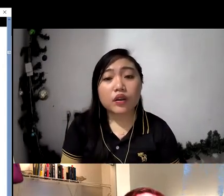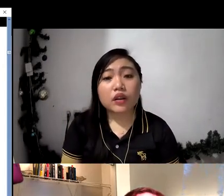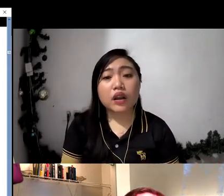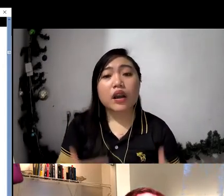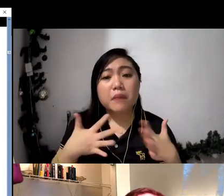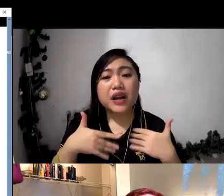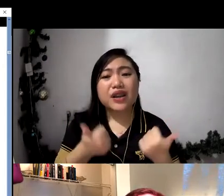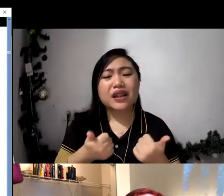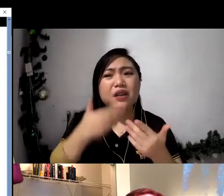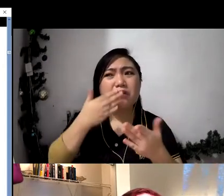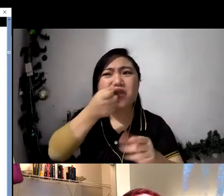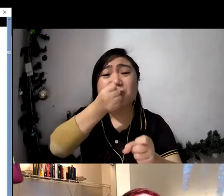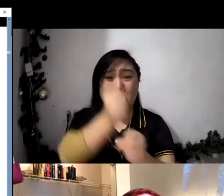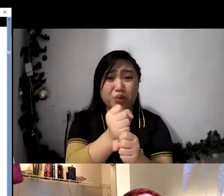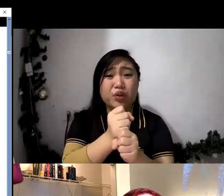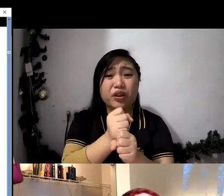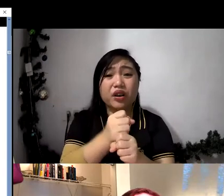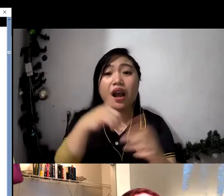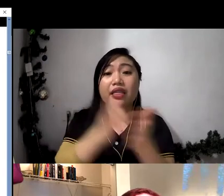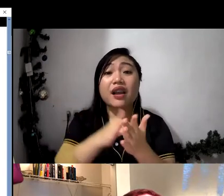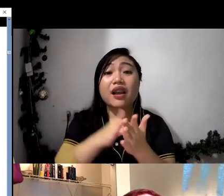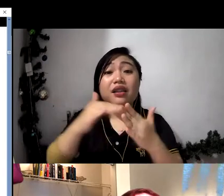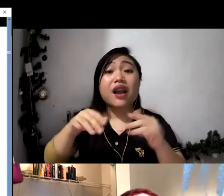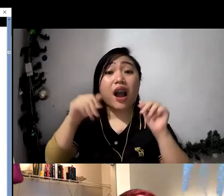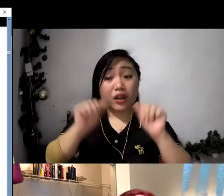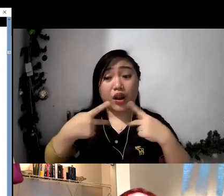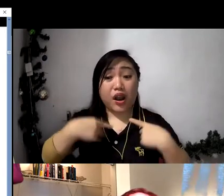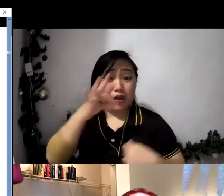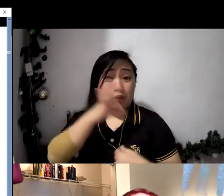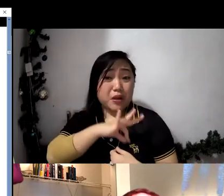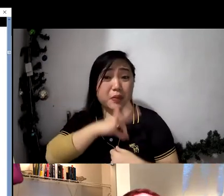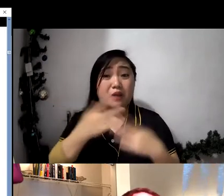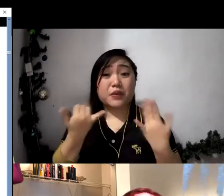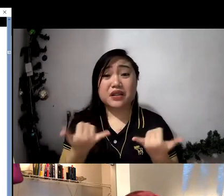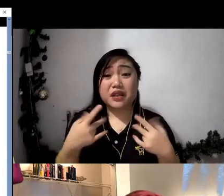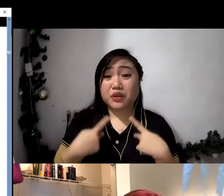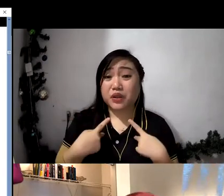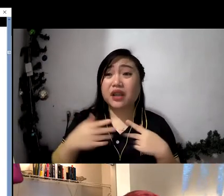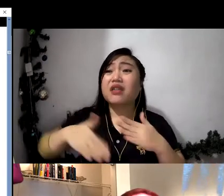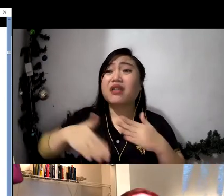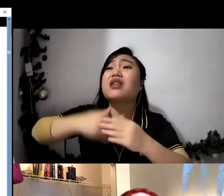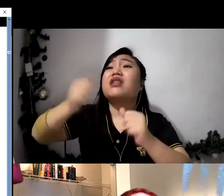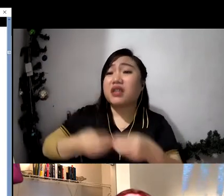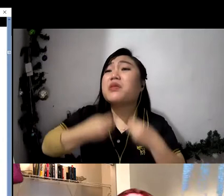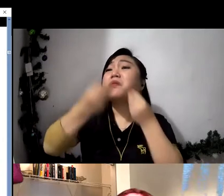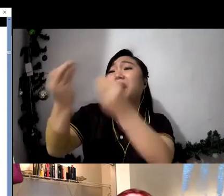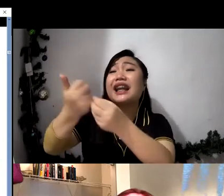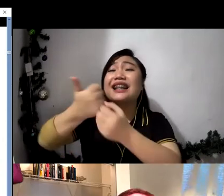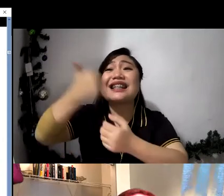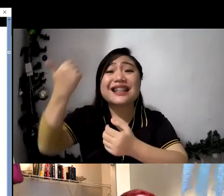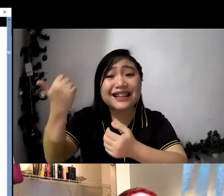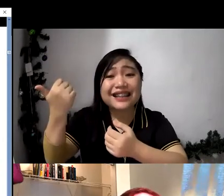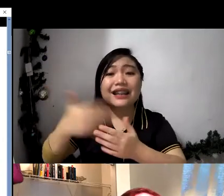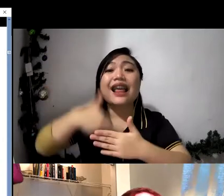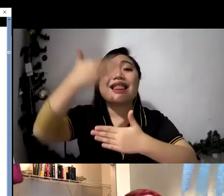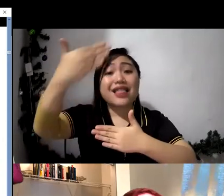na mapapasa natin yung benefits that we have today to the next generation? So lahat po yan may accountability tayo. Bahagi